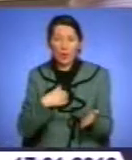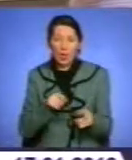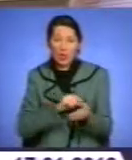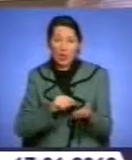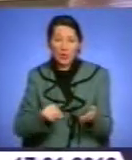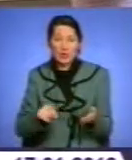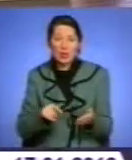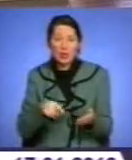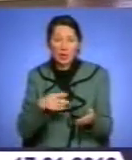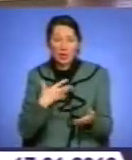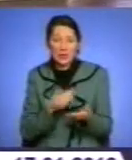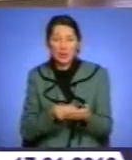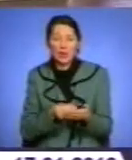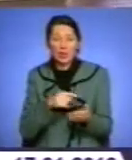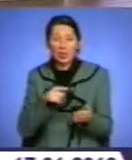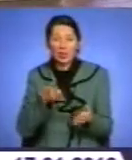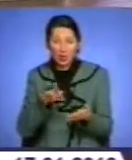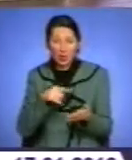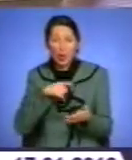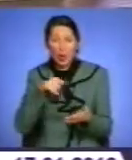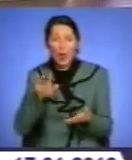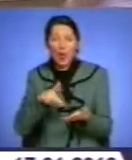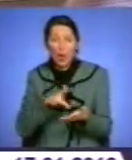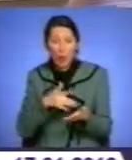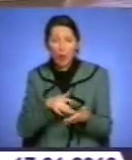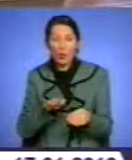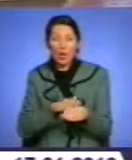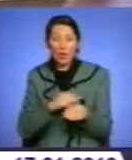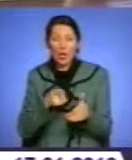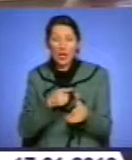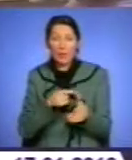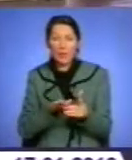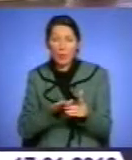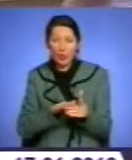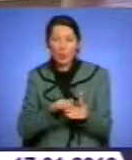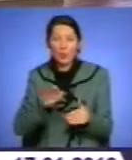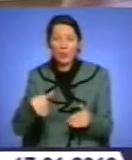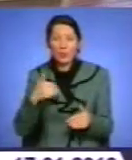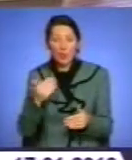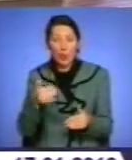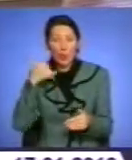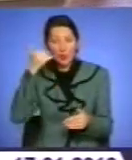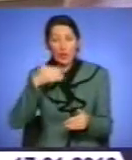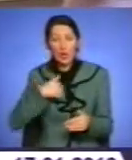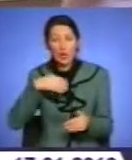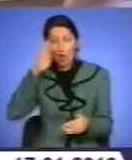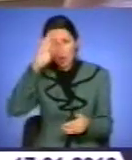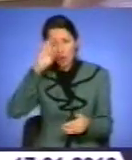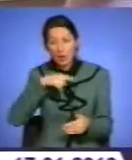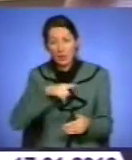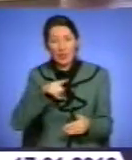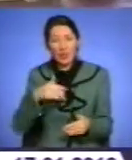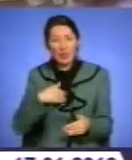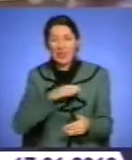картковий рахунок, номер карточки, якби і фамілія, ім'я по батькові. Буквально після того подзвонив до мене чоловік. На номер я